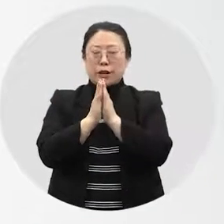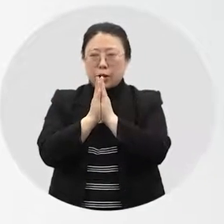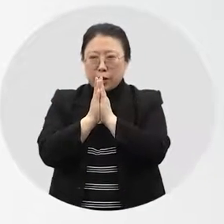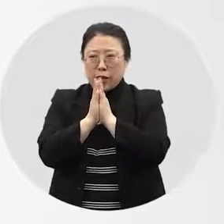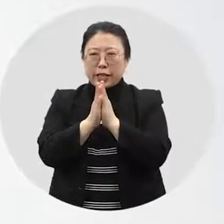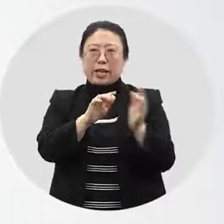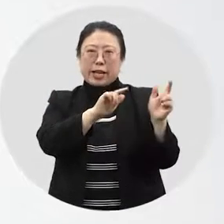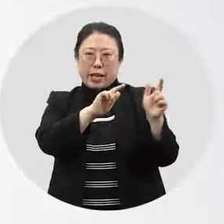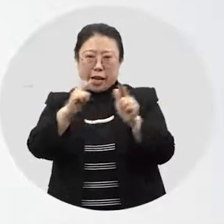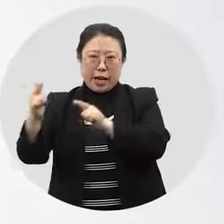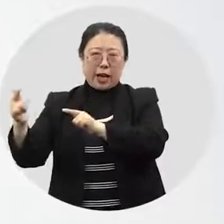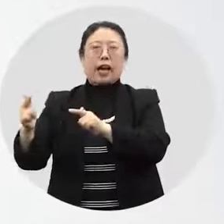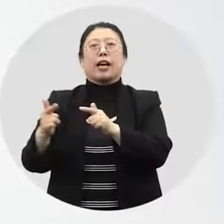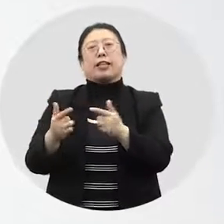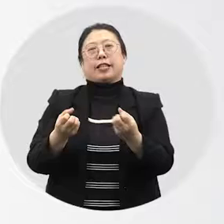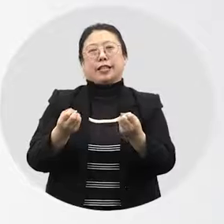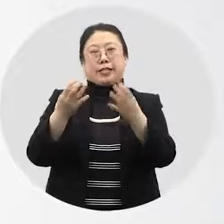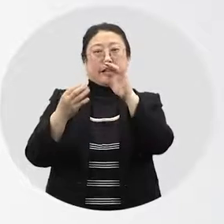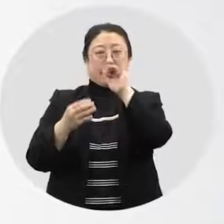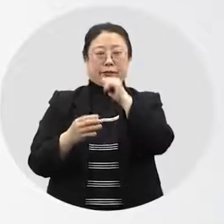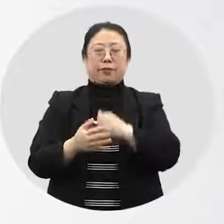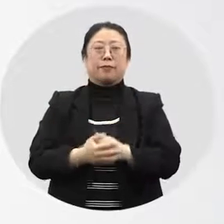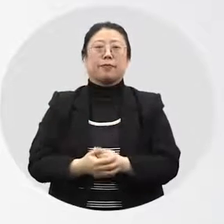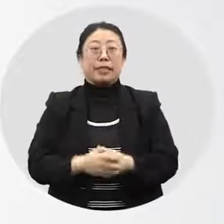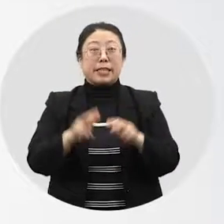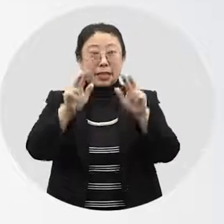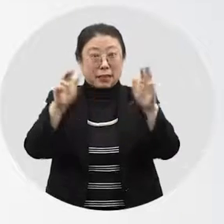다양한 세시풍속도 행해졌고요